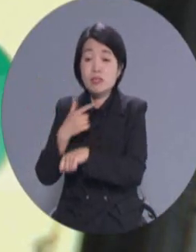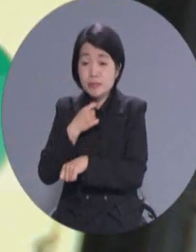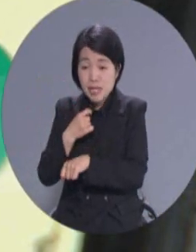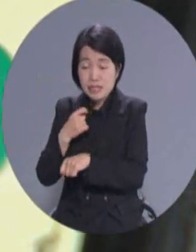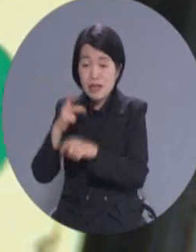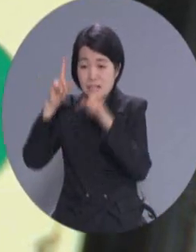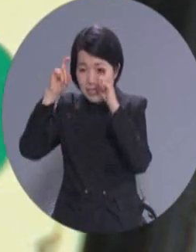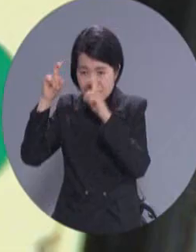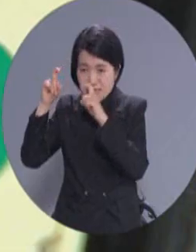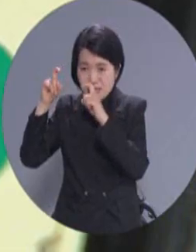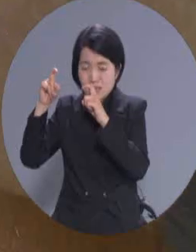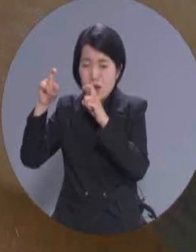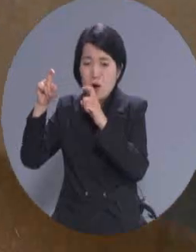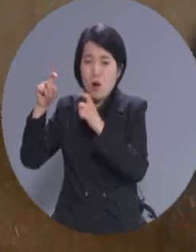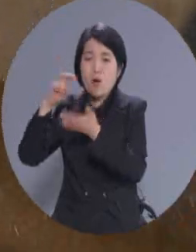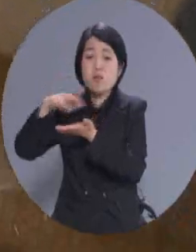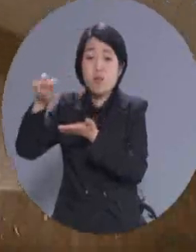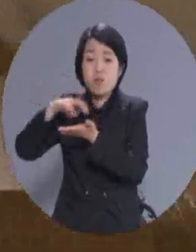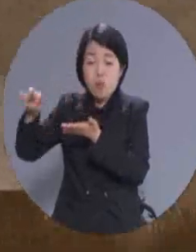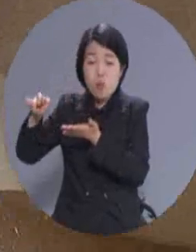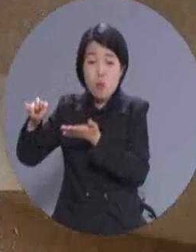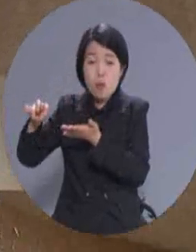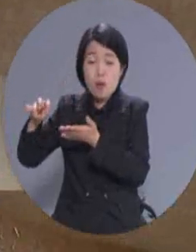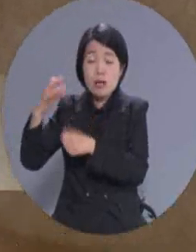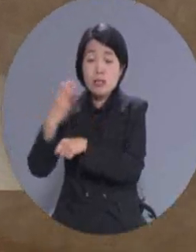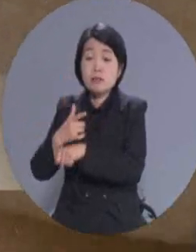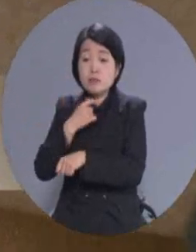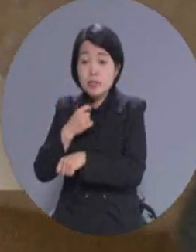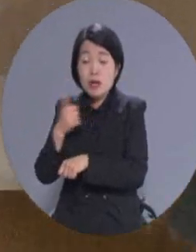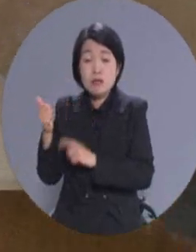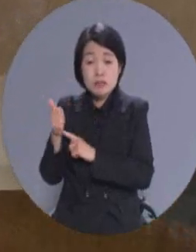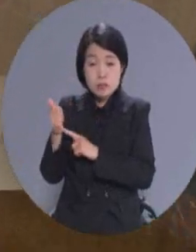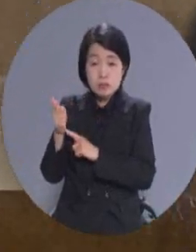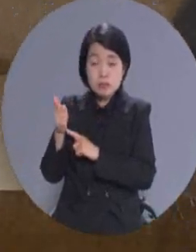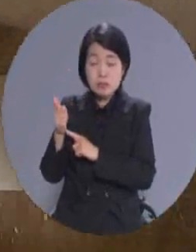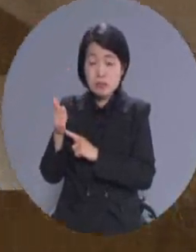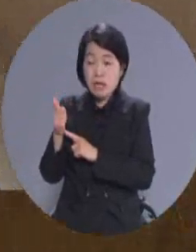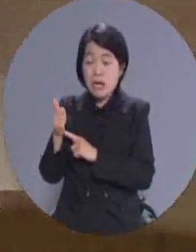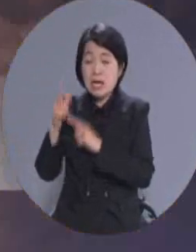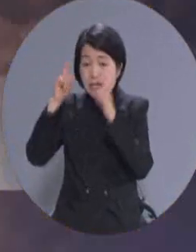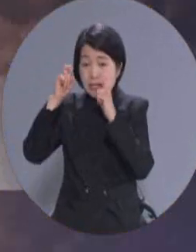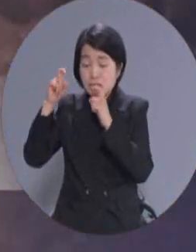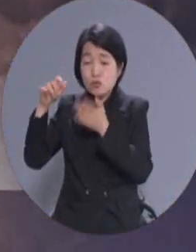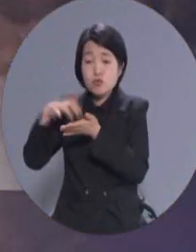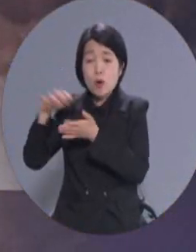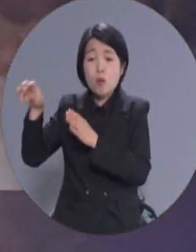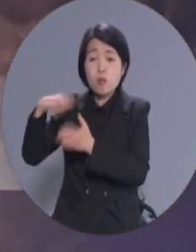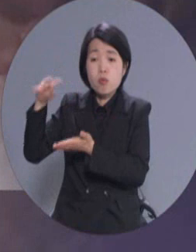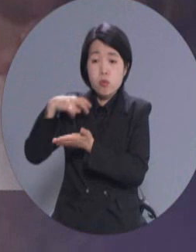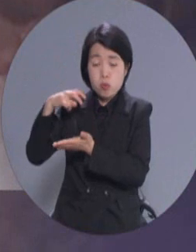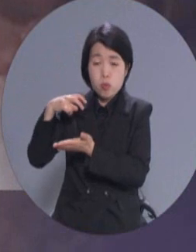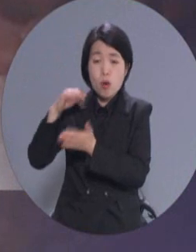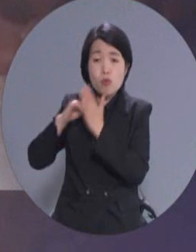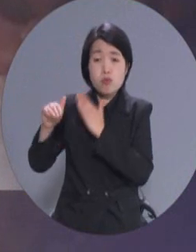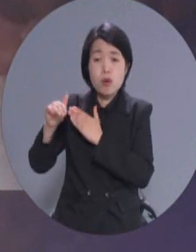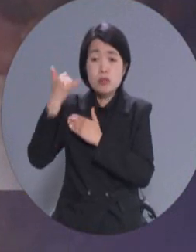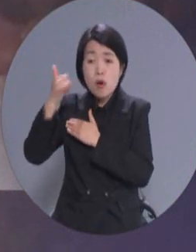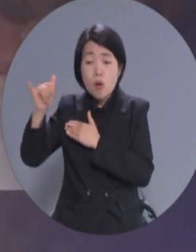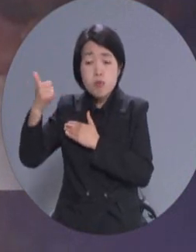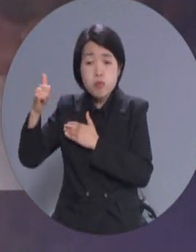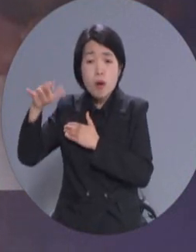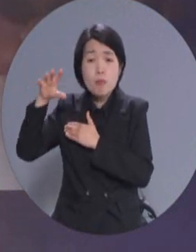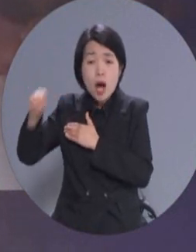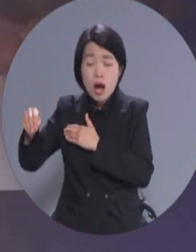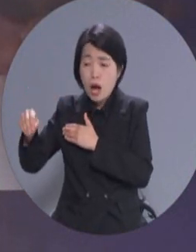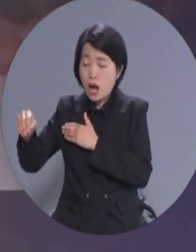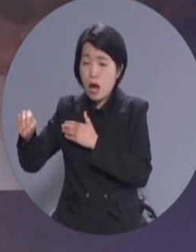보낸 겁니다. 하지만 전화로 구매 의사를 밝혔던 남성은 사진 30여 장만 받은 채 연락이 끊겼고 트랙터는 출발하지